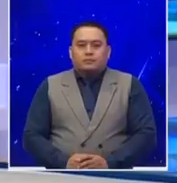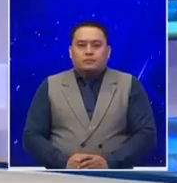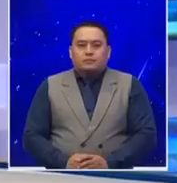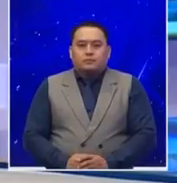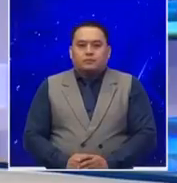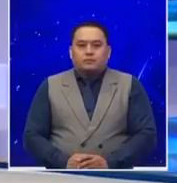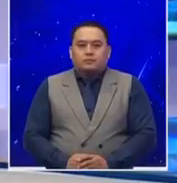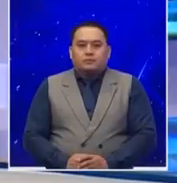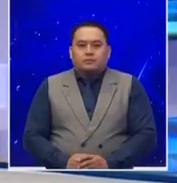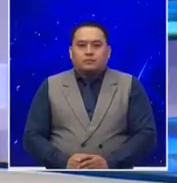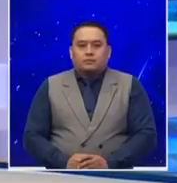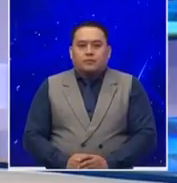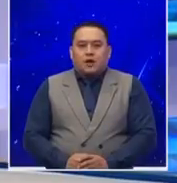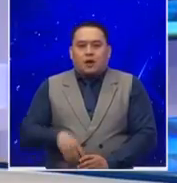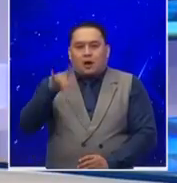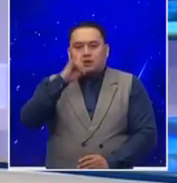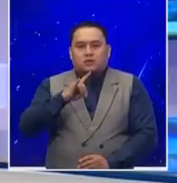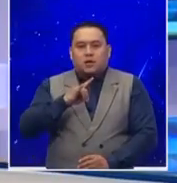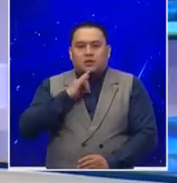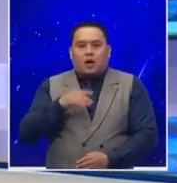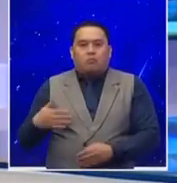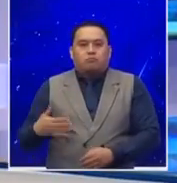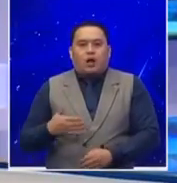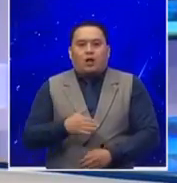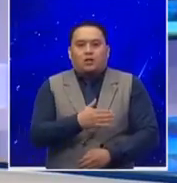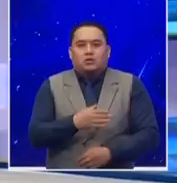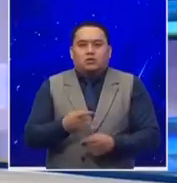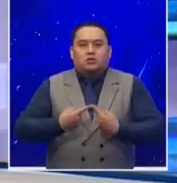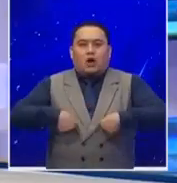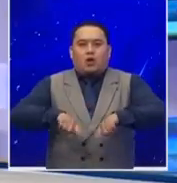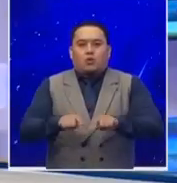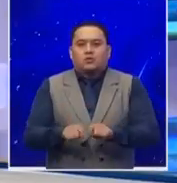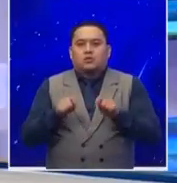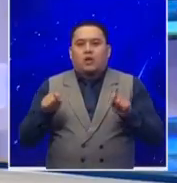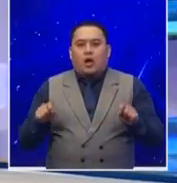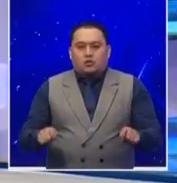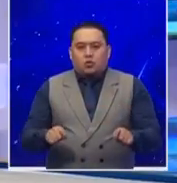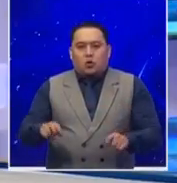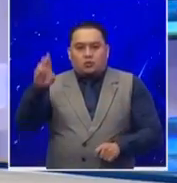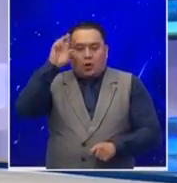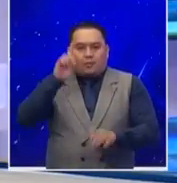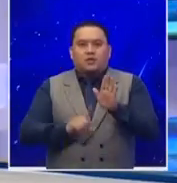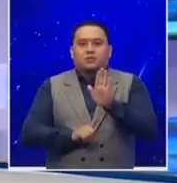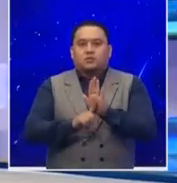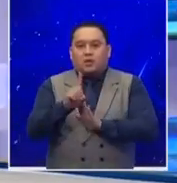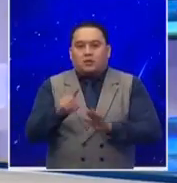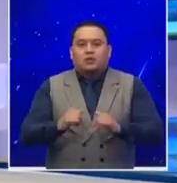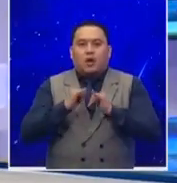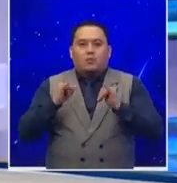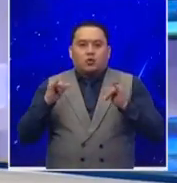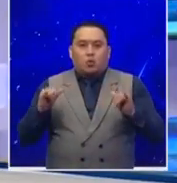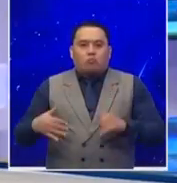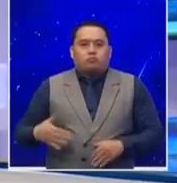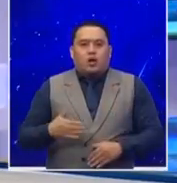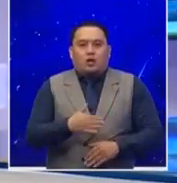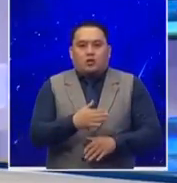Енді ел жаңалықтарына ойыссақ, елімізде балық шаруашылығы комитеті құрылды. Үкімет қаулысымен қолға алынған бастама саланы дамытуға,